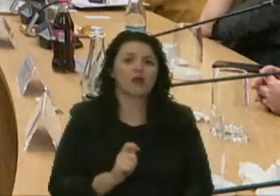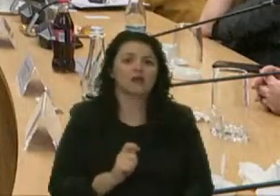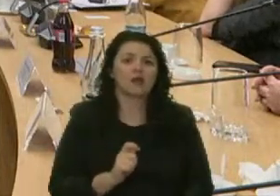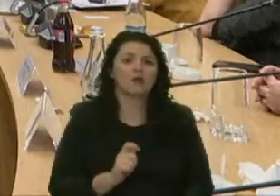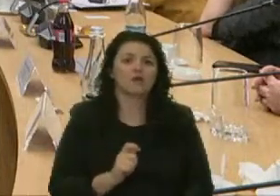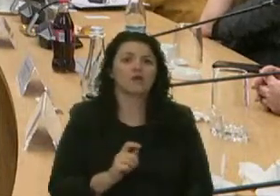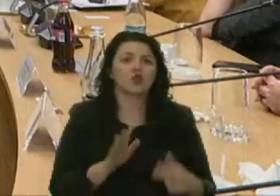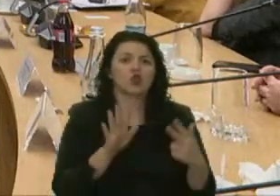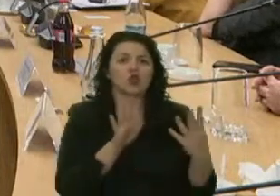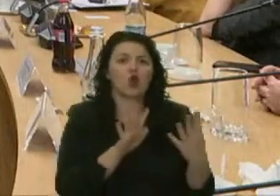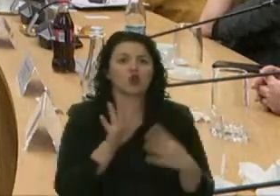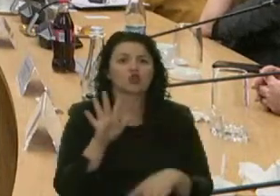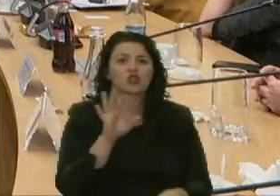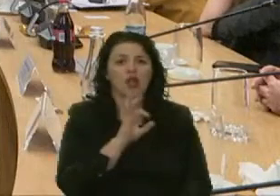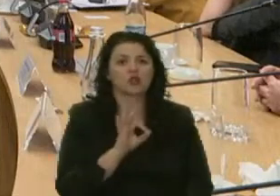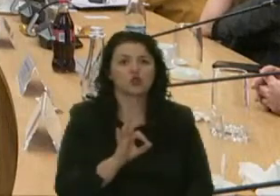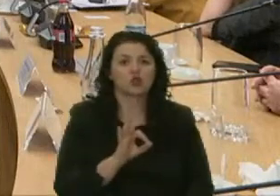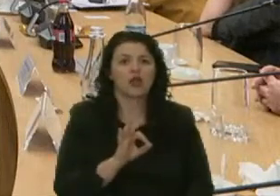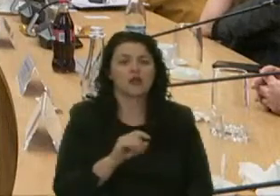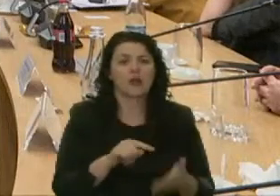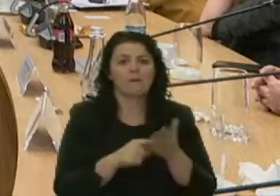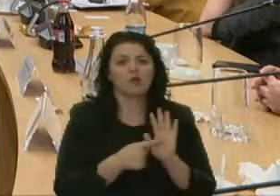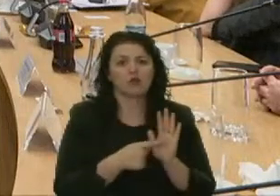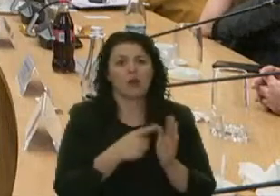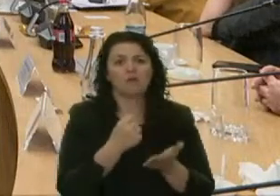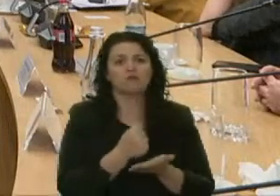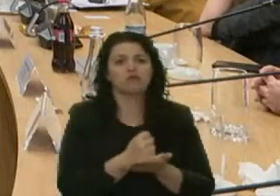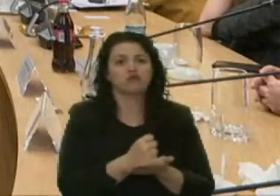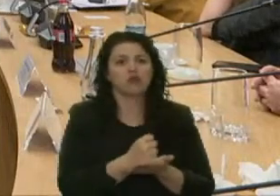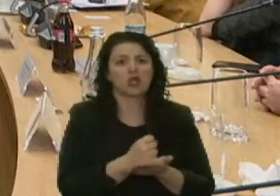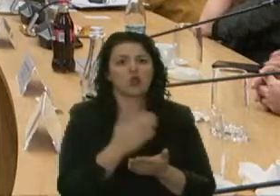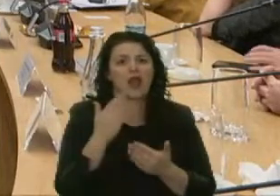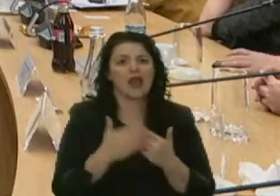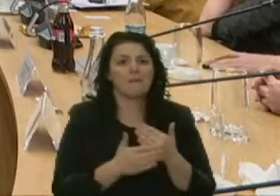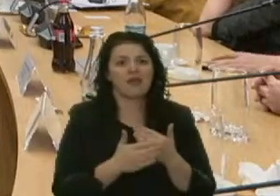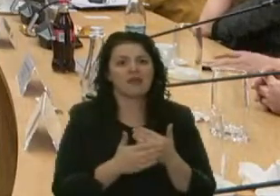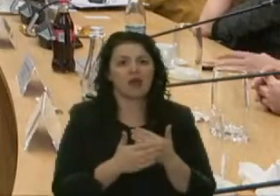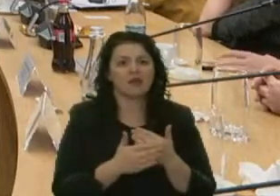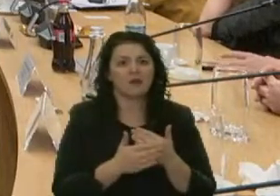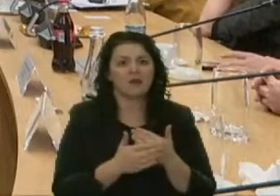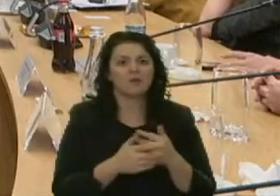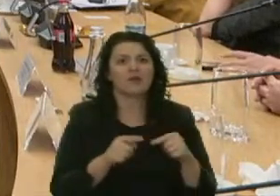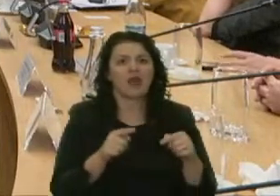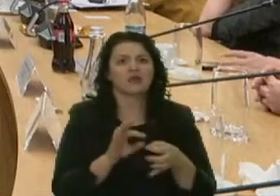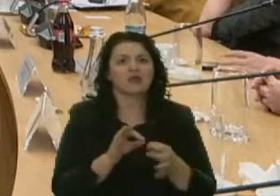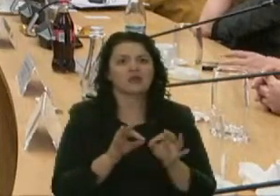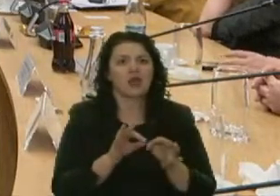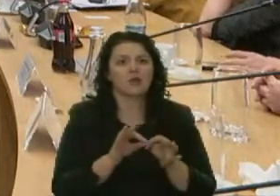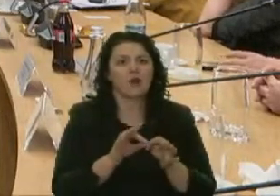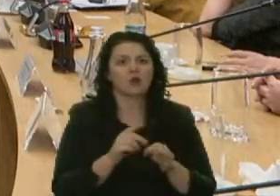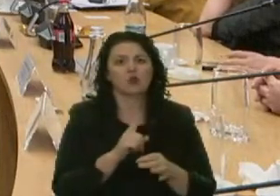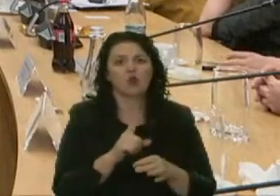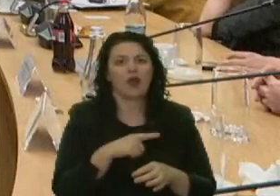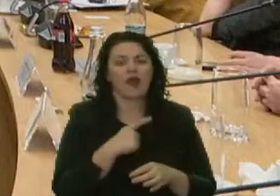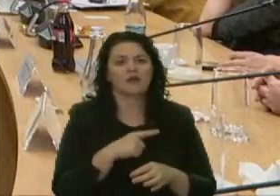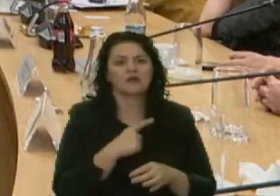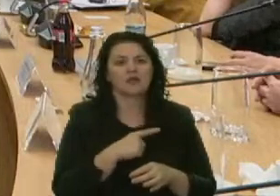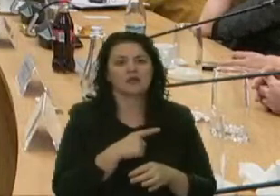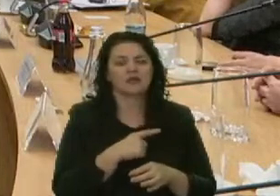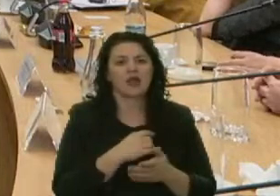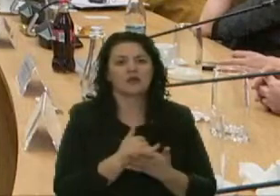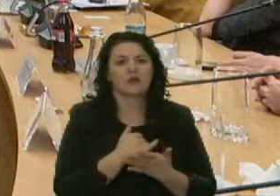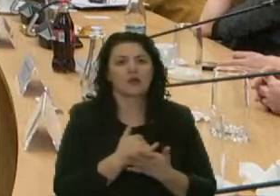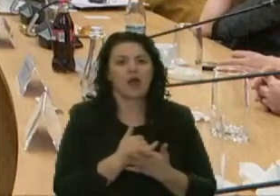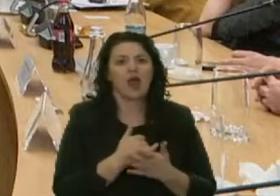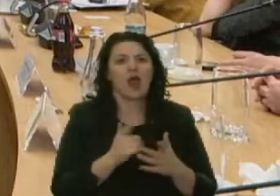peste 95% de puncte Ținând cont că bugetul este tot timpul limitat asta ar însemna că nu există Cum în mod realist să